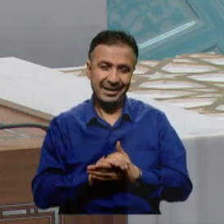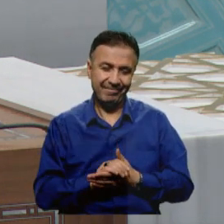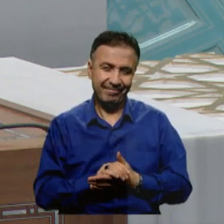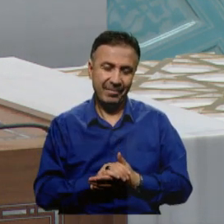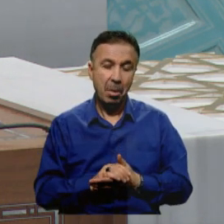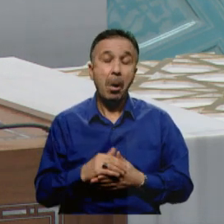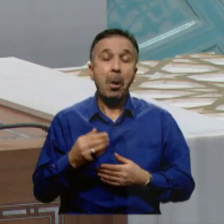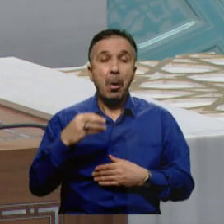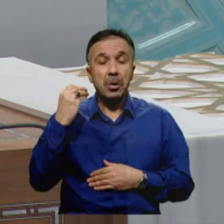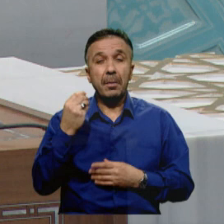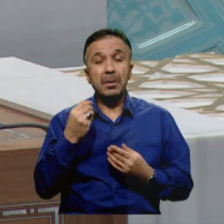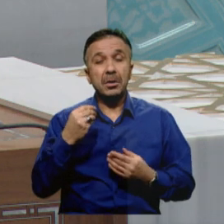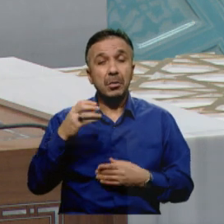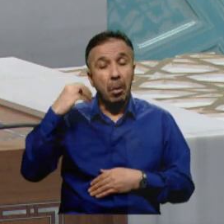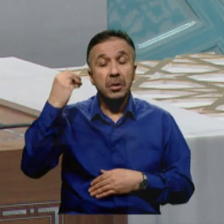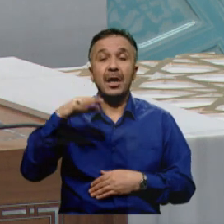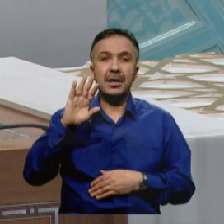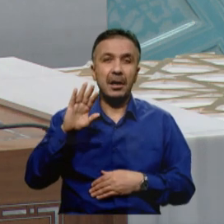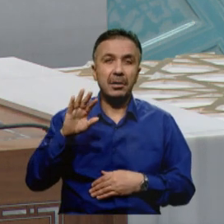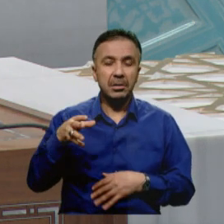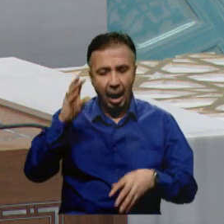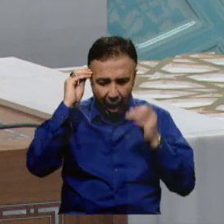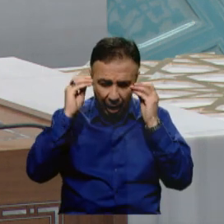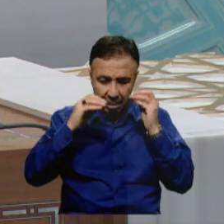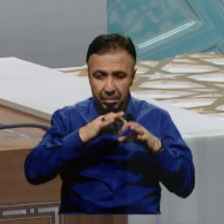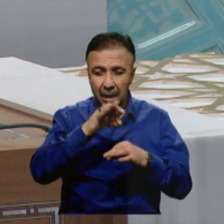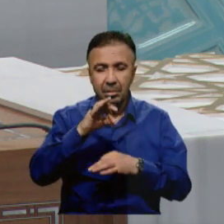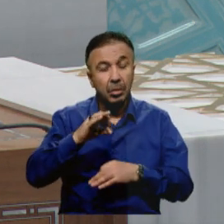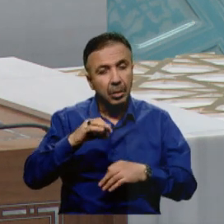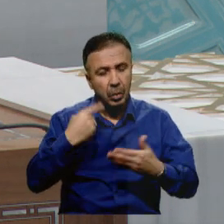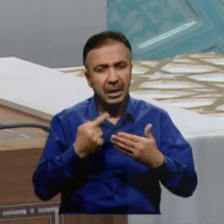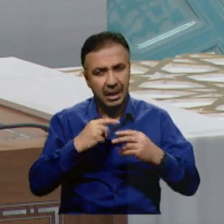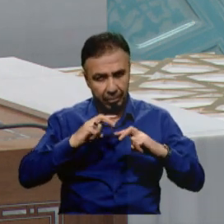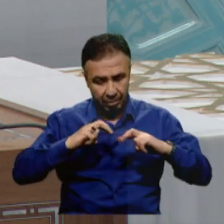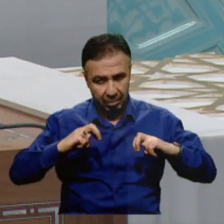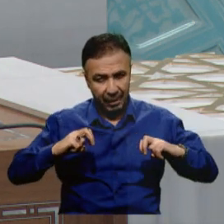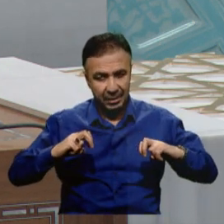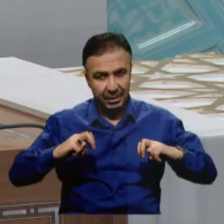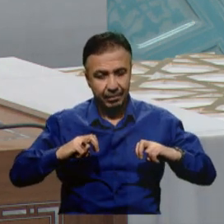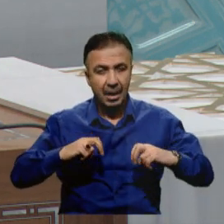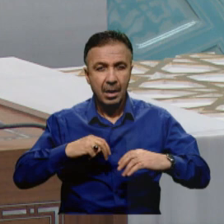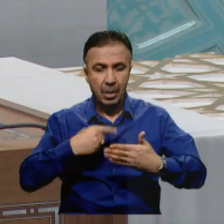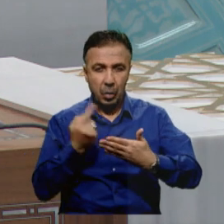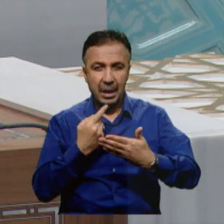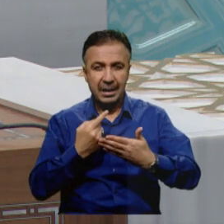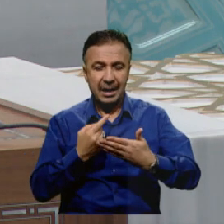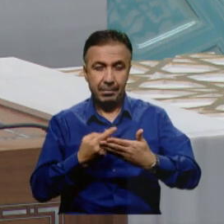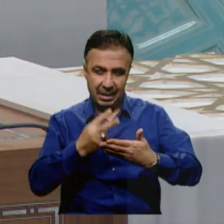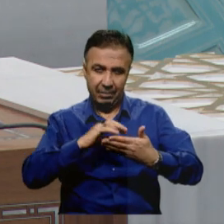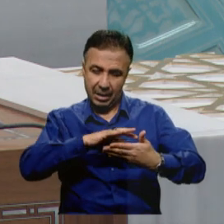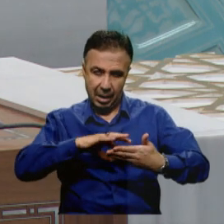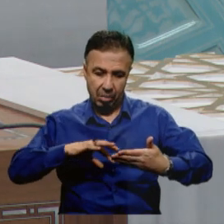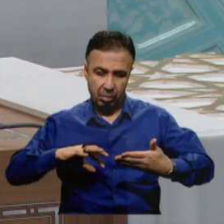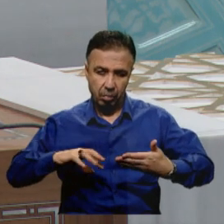alim değiliz. Kur'an-ı Kerim'in artık tefsirleri var. Alacağız bir Kur'an yolu tefsirini, şu mübarek üç ayları vesile